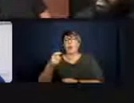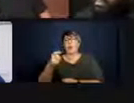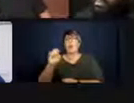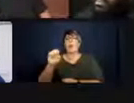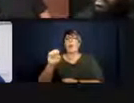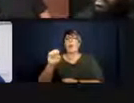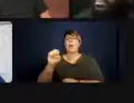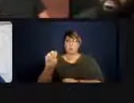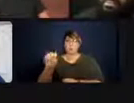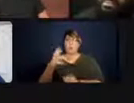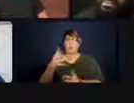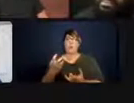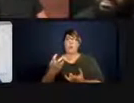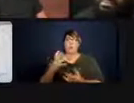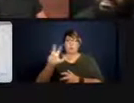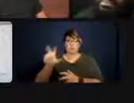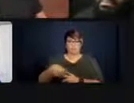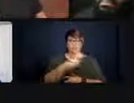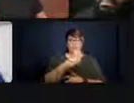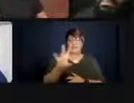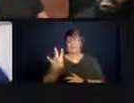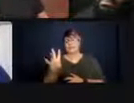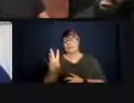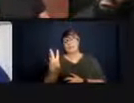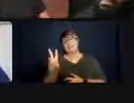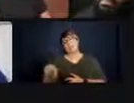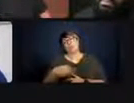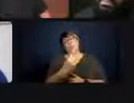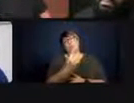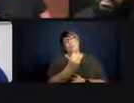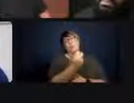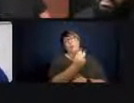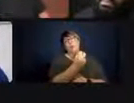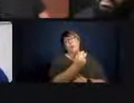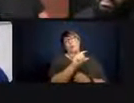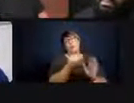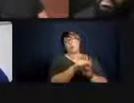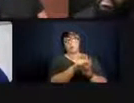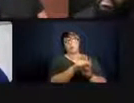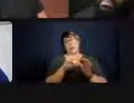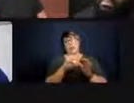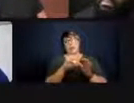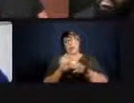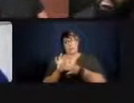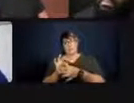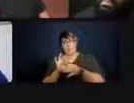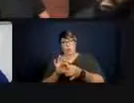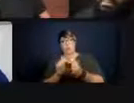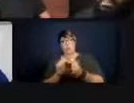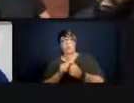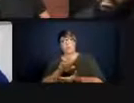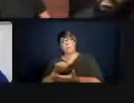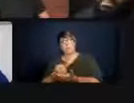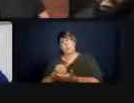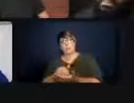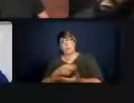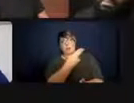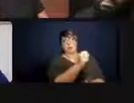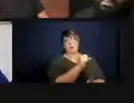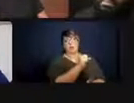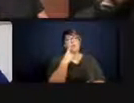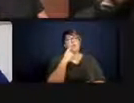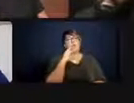ذلك. ونحن نؤمن بأن هنالك حاجة طبعا لأن يكون